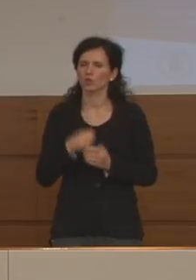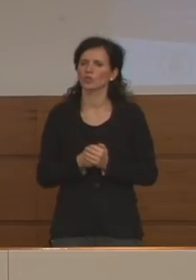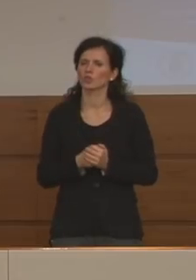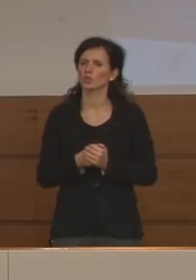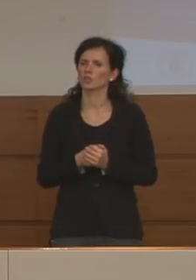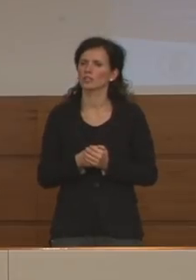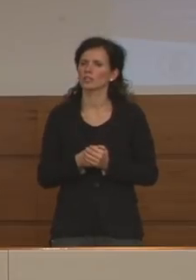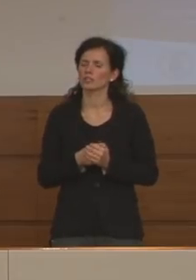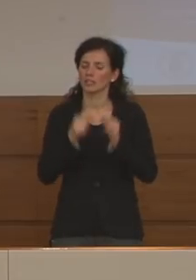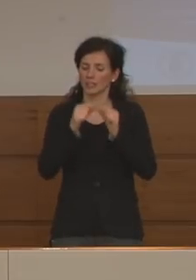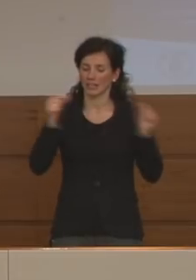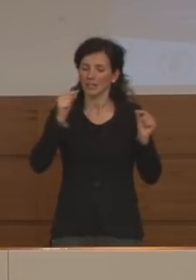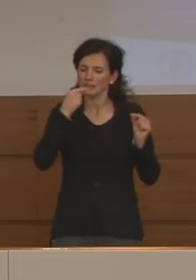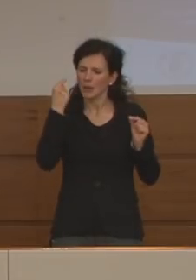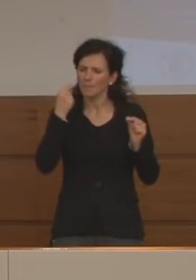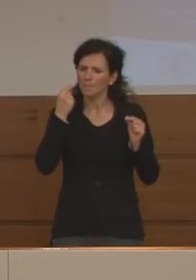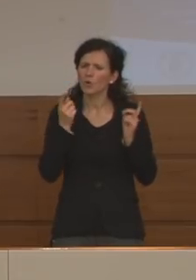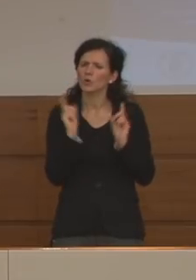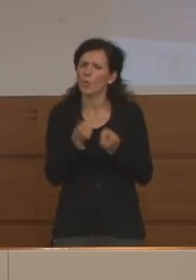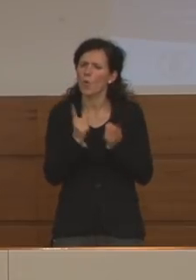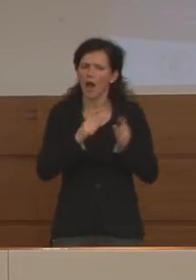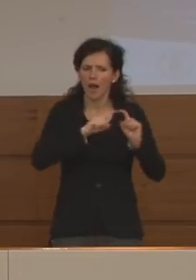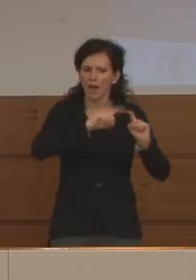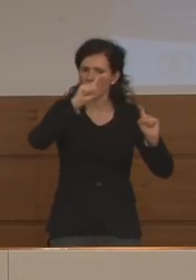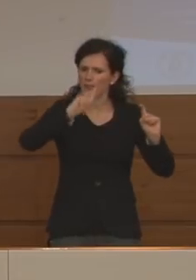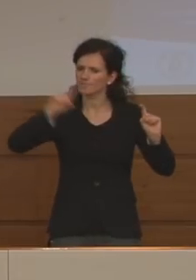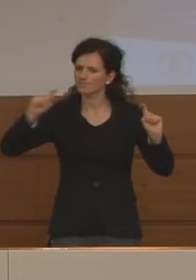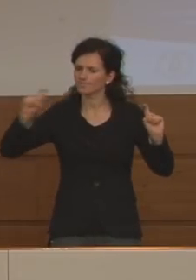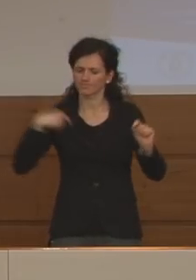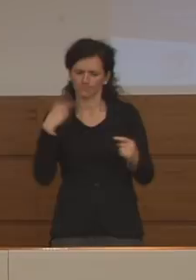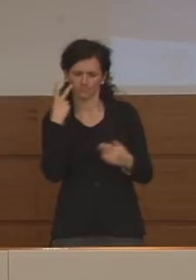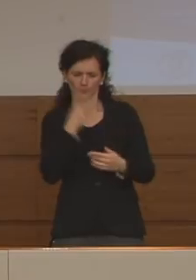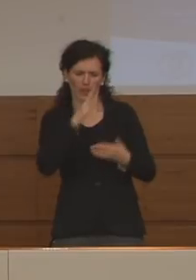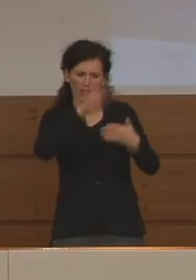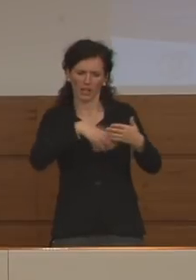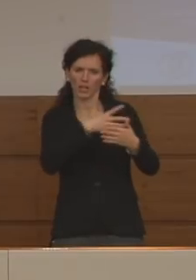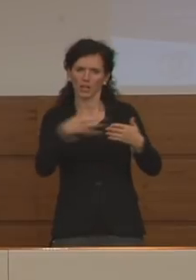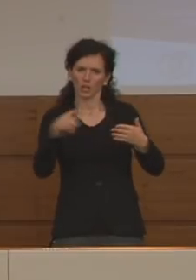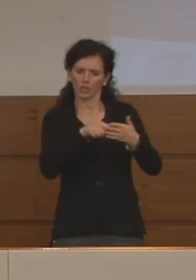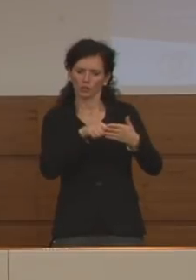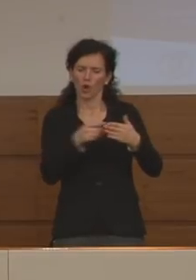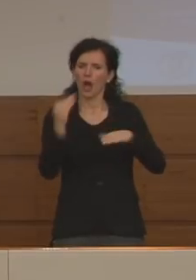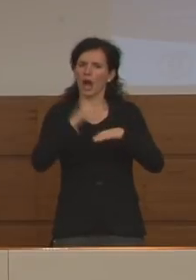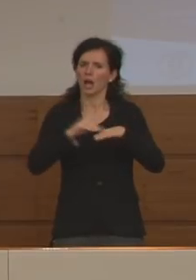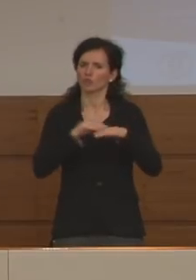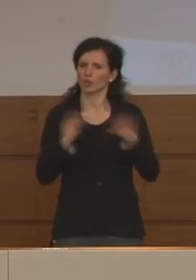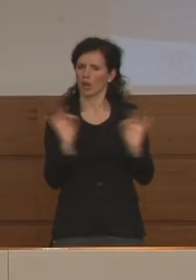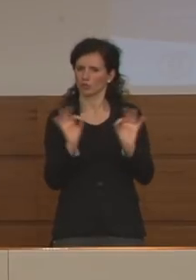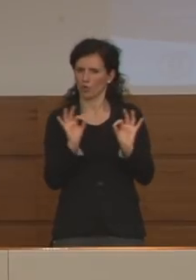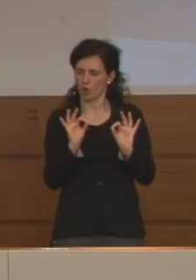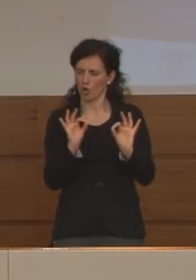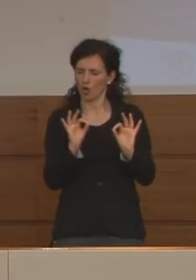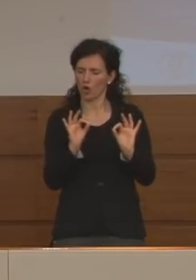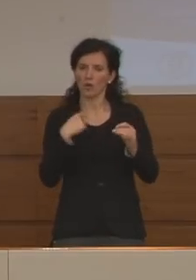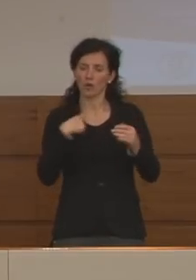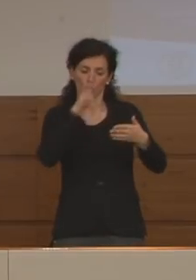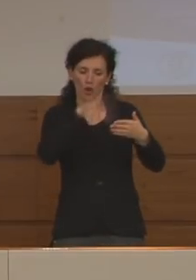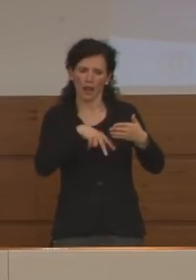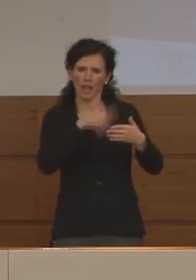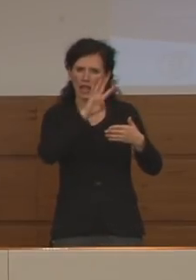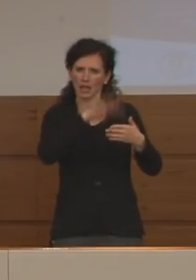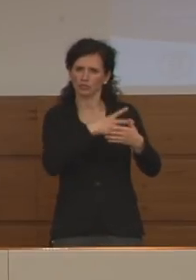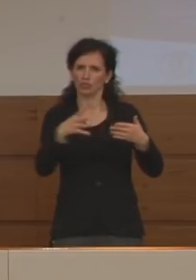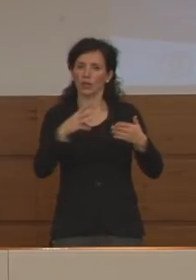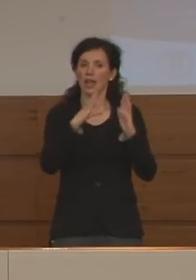andamento c'è io vedo probabilmente un dato che non è stato aggiornato perché leggo che i tamponi